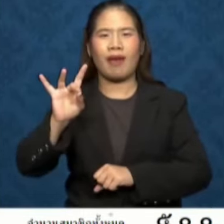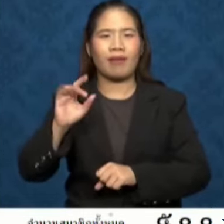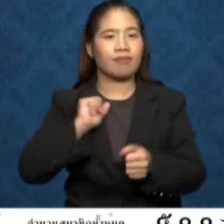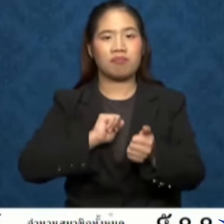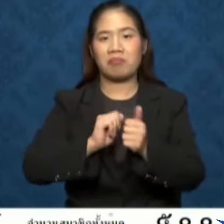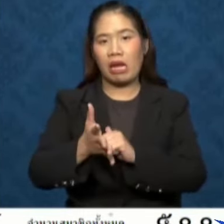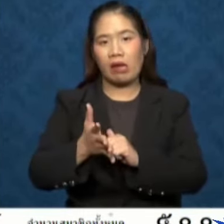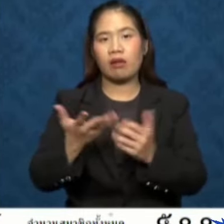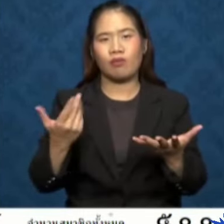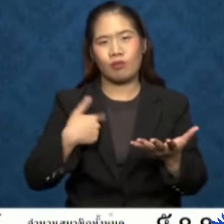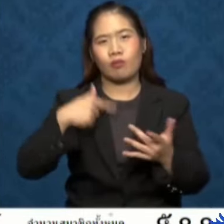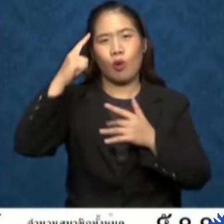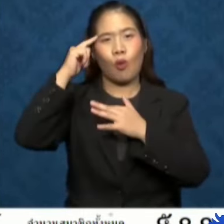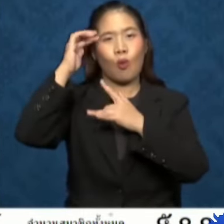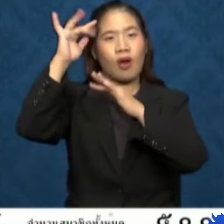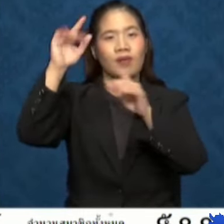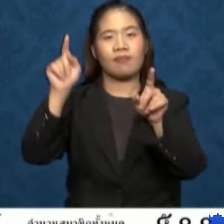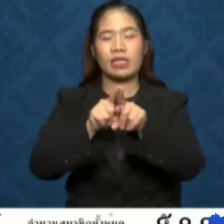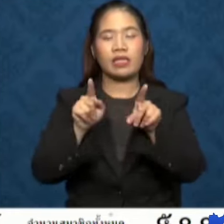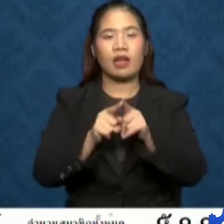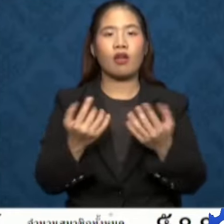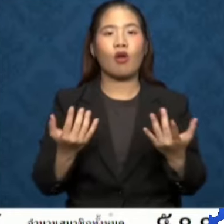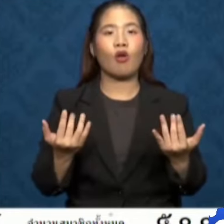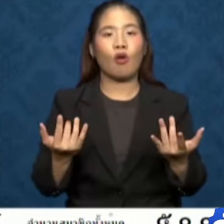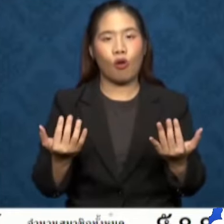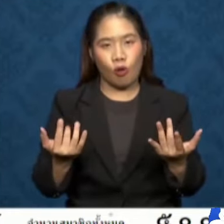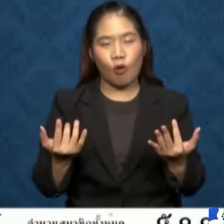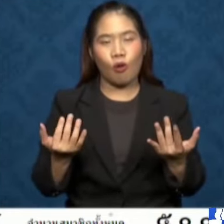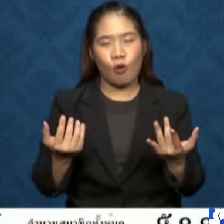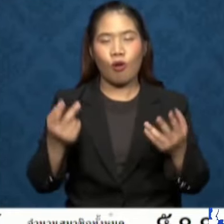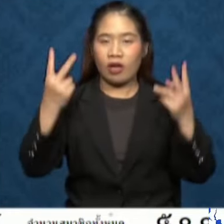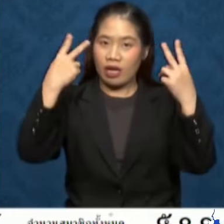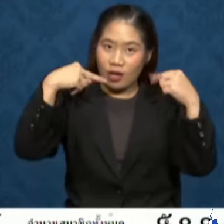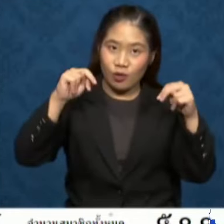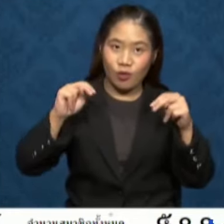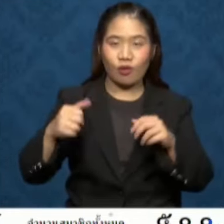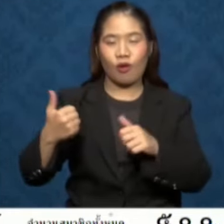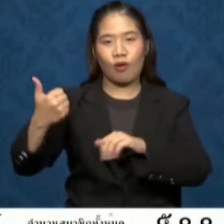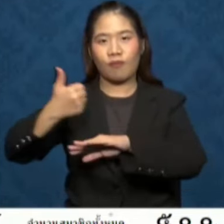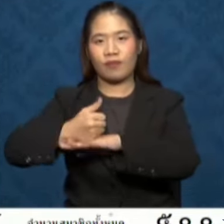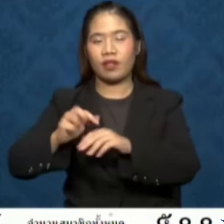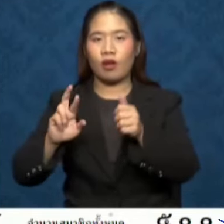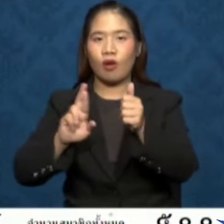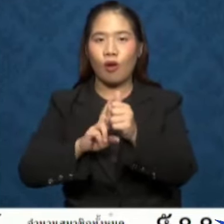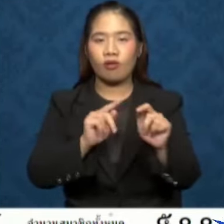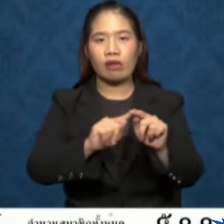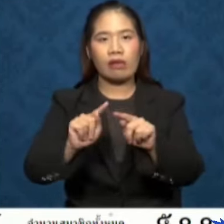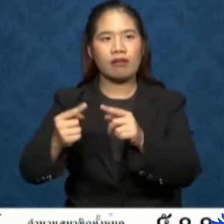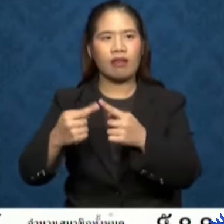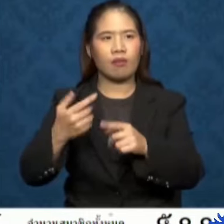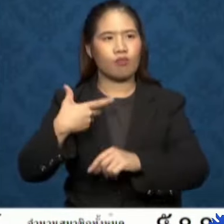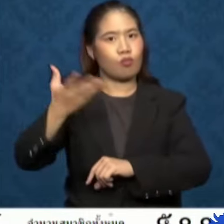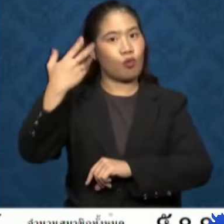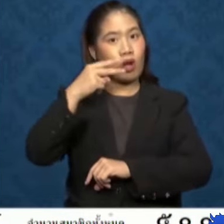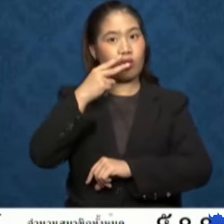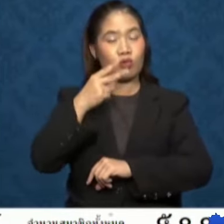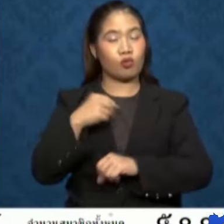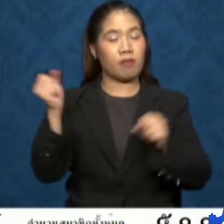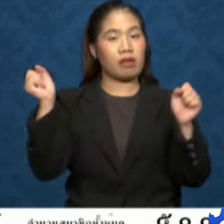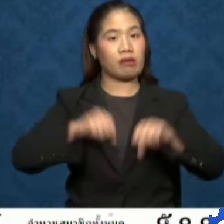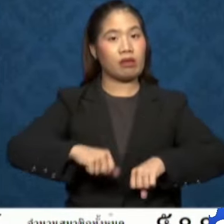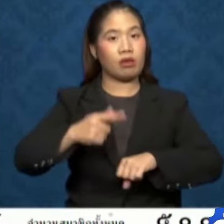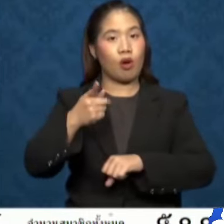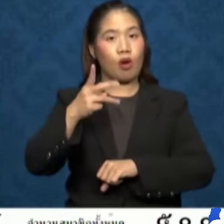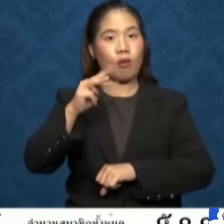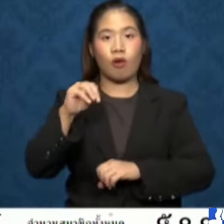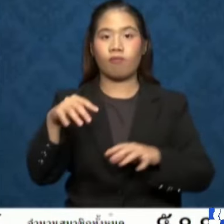หวังว่าจะทันรอคำตอบจากท่านสุทินรอคำตอบจากท่านนายกแต่เมื่อวานผมดูมติครมไม่มีเรื่องนี้แสดงว่า